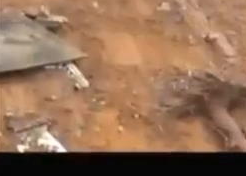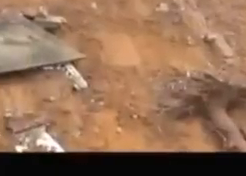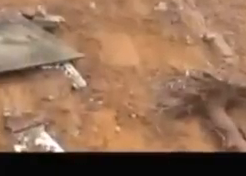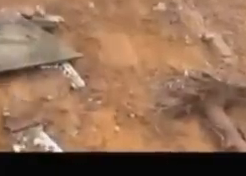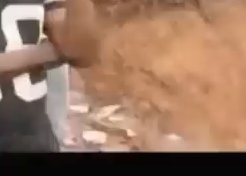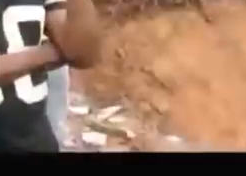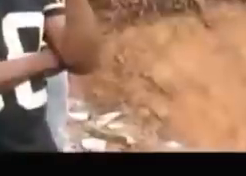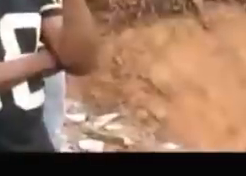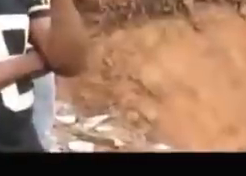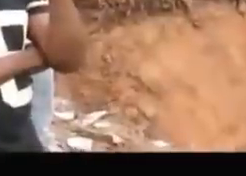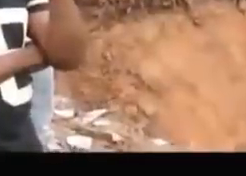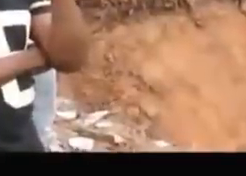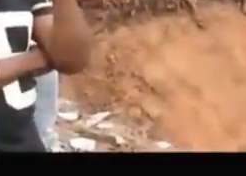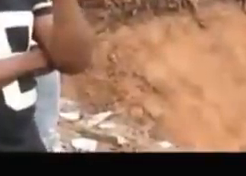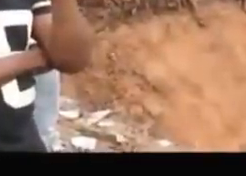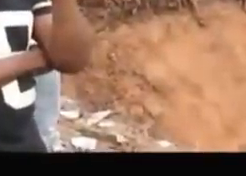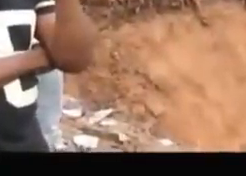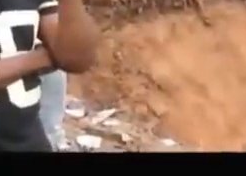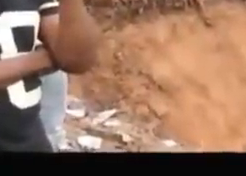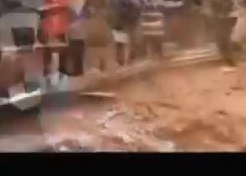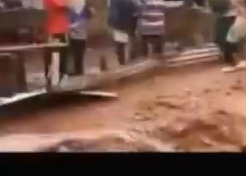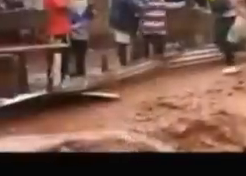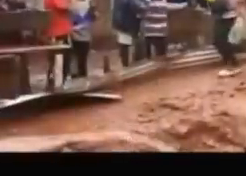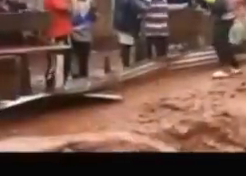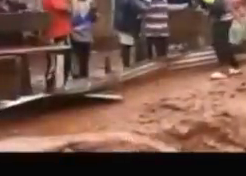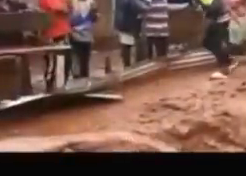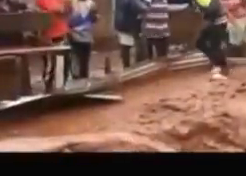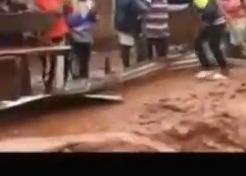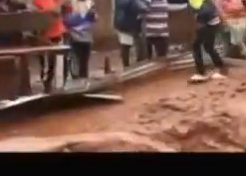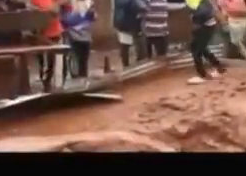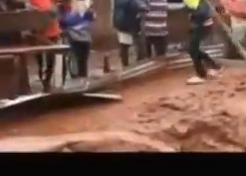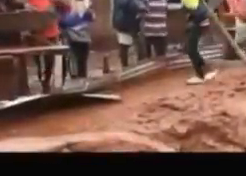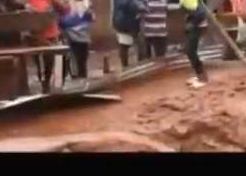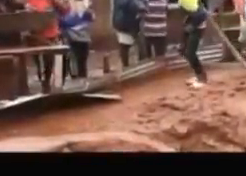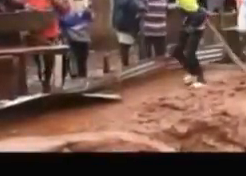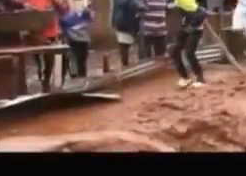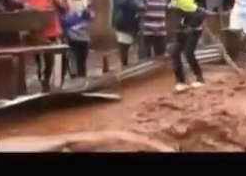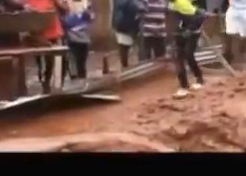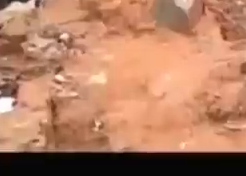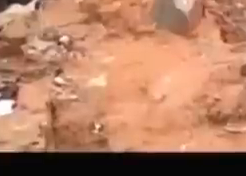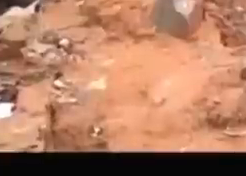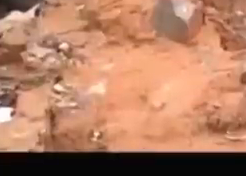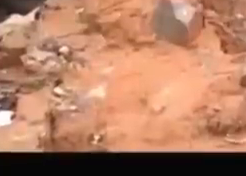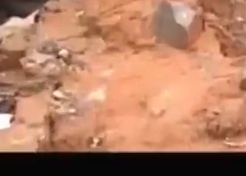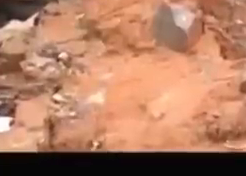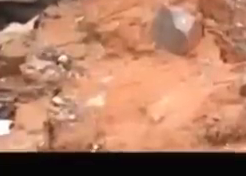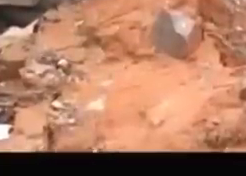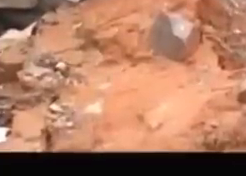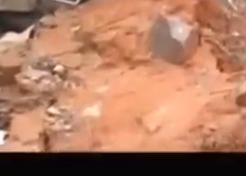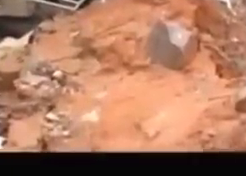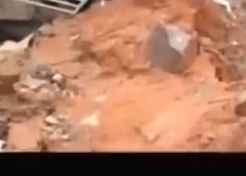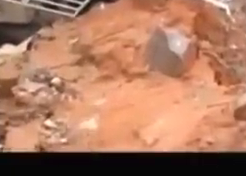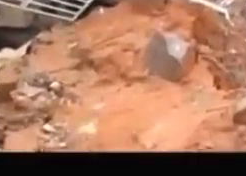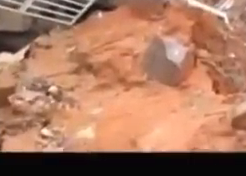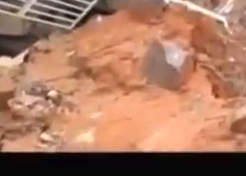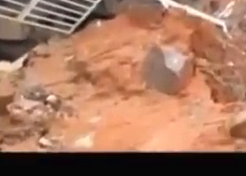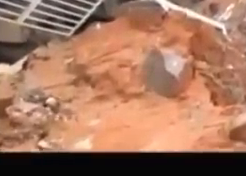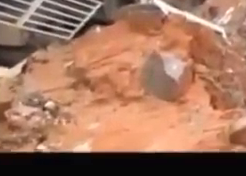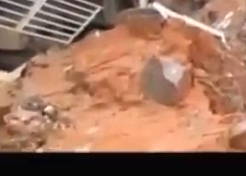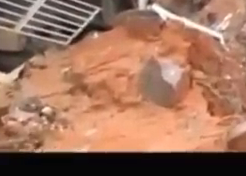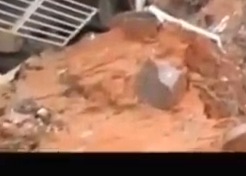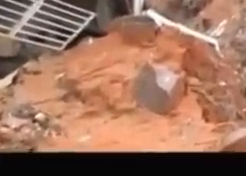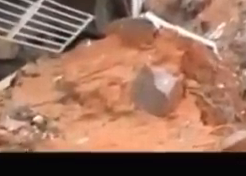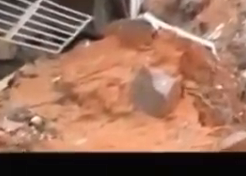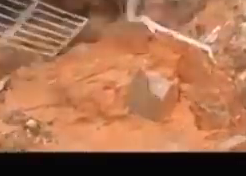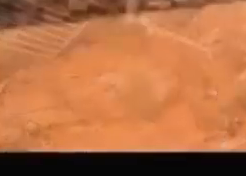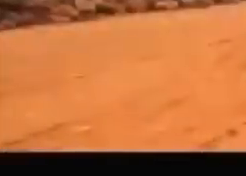reportages qui démontrent la joie de toute une communauté. L'avenir, le Mumba, principal artère de Chikapa dans le Kassai, sauvé